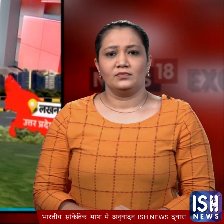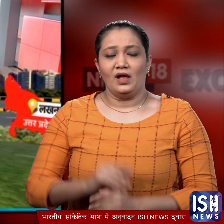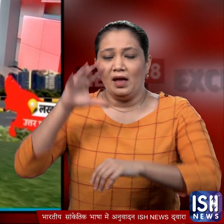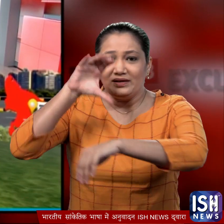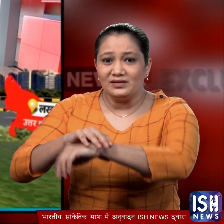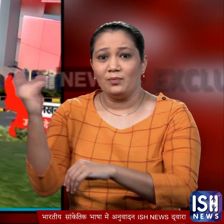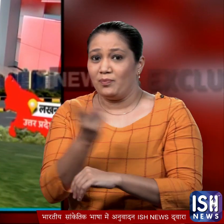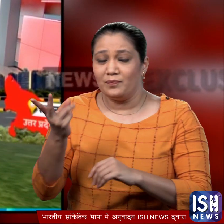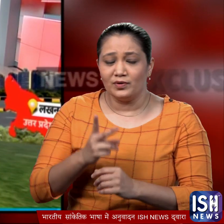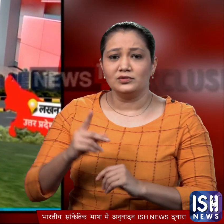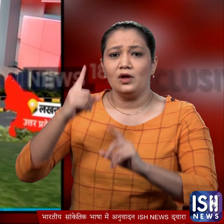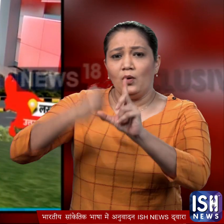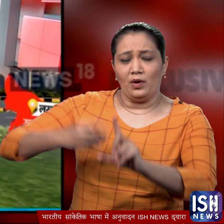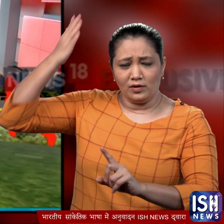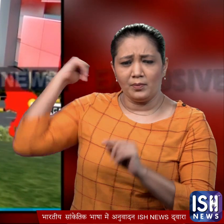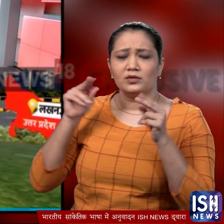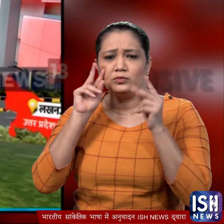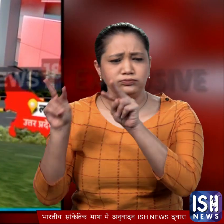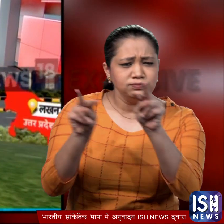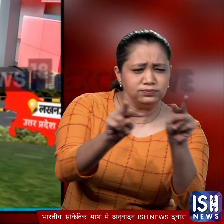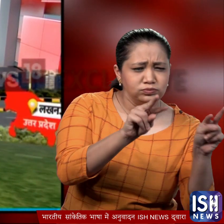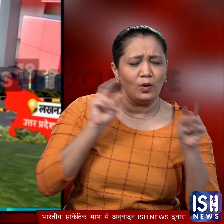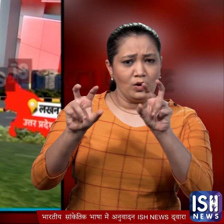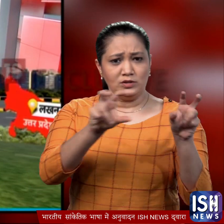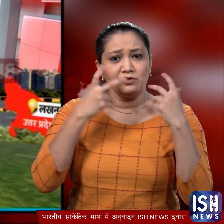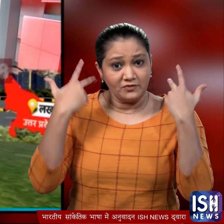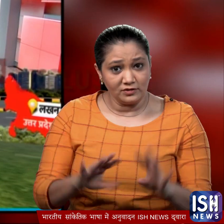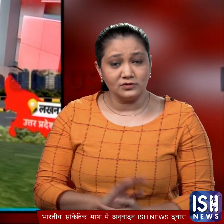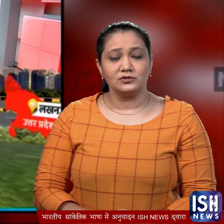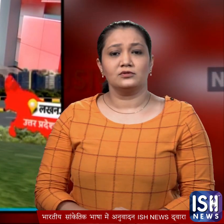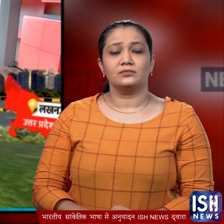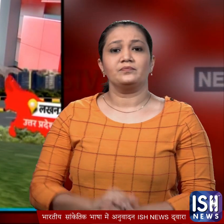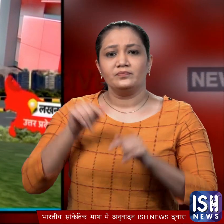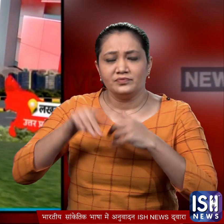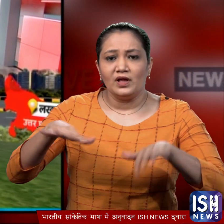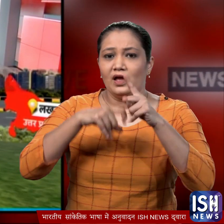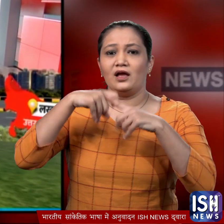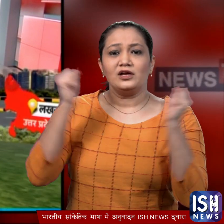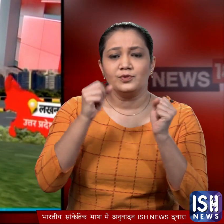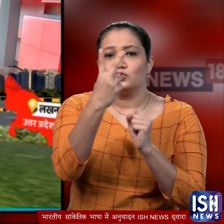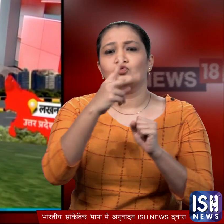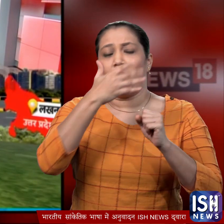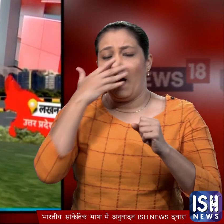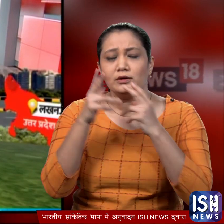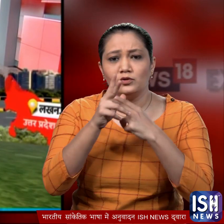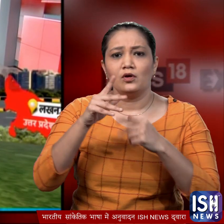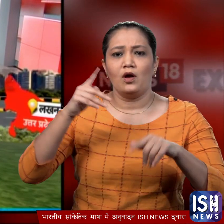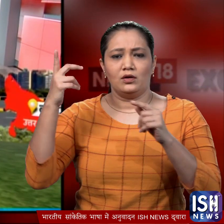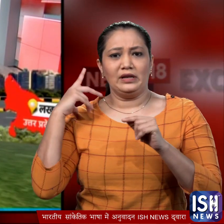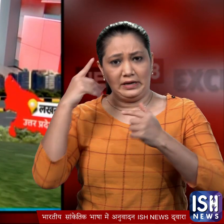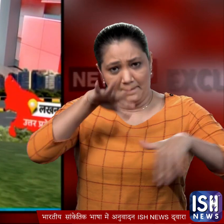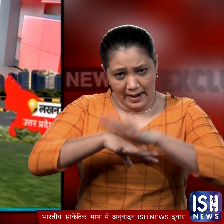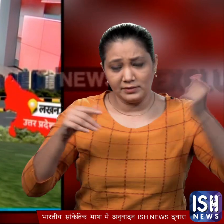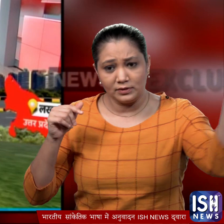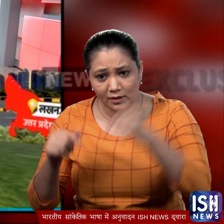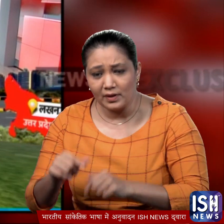पकड़े गए संदिग्धों ने पिछले साल इन इलाकों की रेकी की थी। सूत्रों के मुताबिक इस काम के लिए कश्मीर से 2 आतंकी कमांडरों को आना था